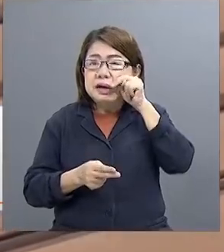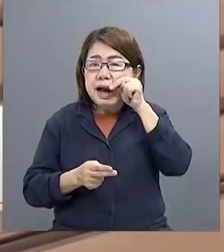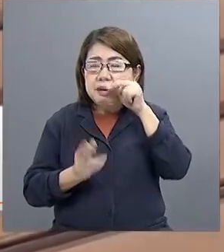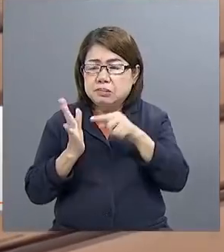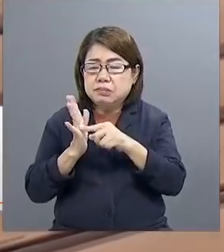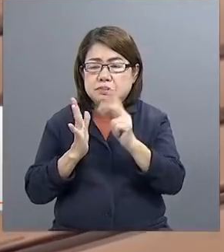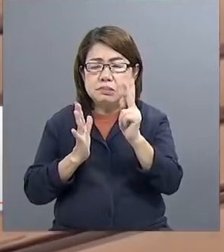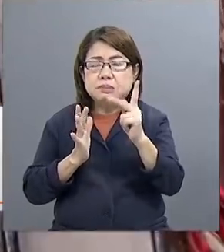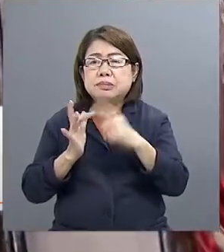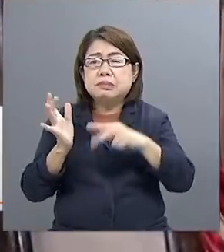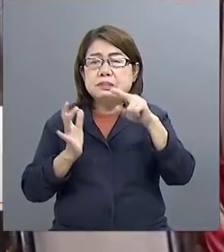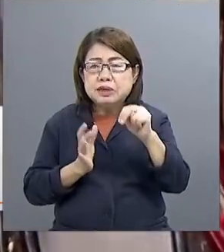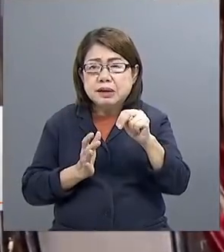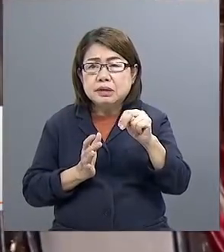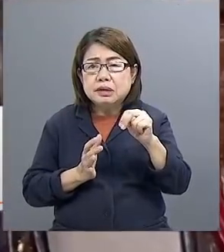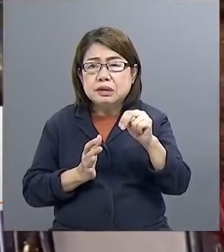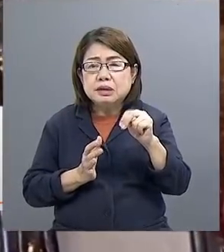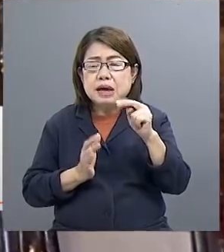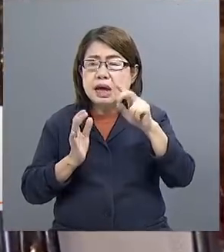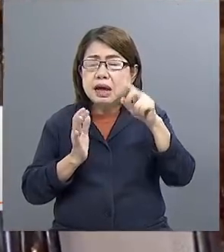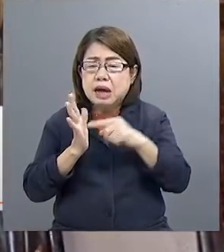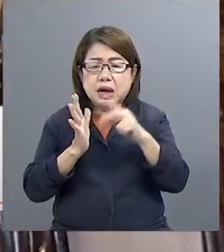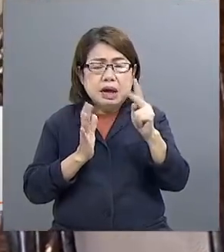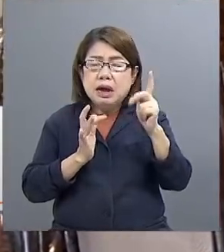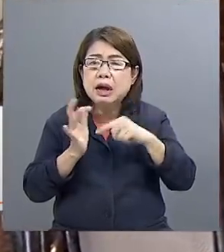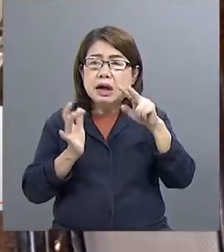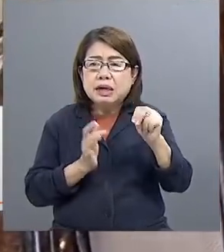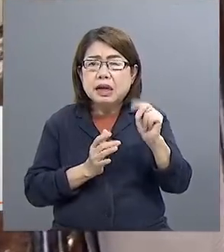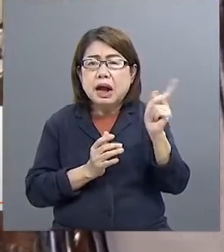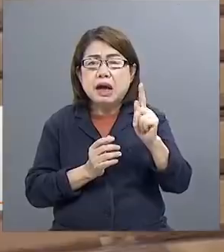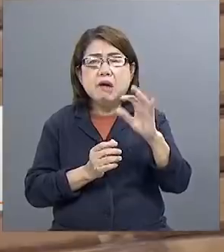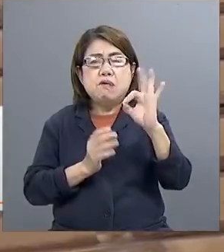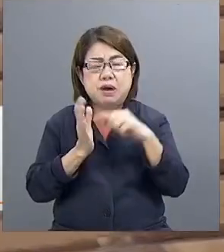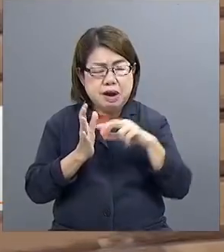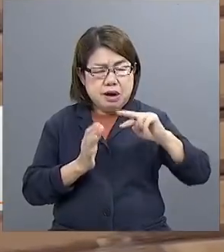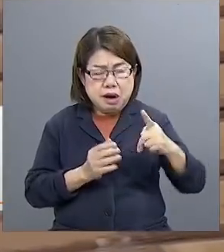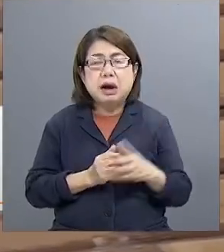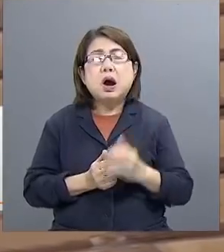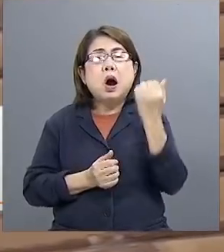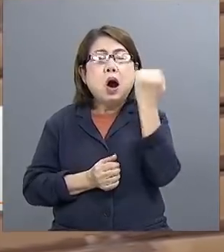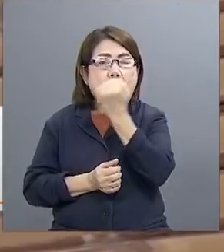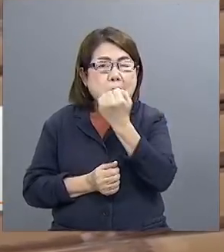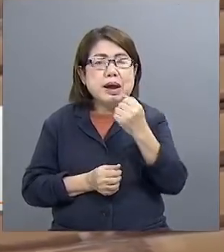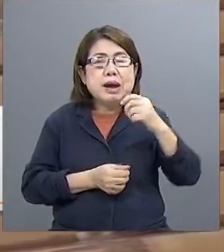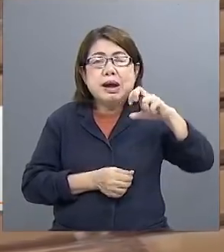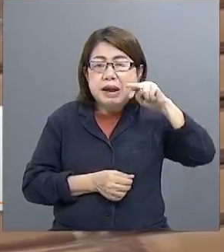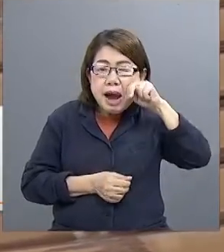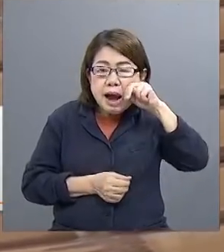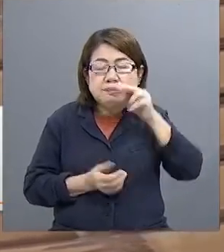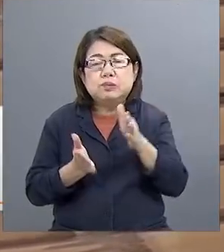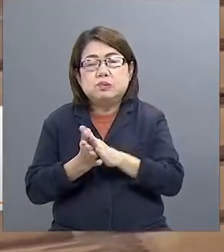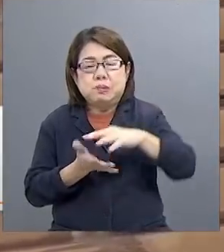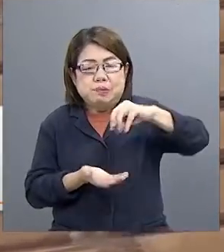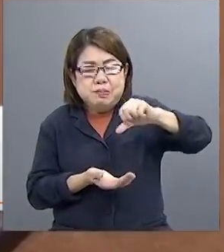ต้มจากแก่นฝางอ่าไปผสมกับน้ำเชื่อมที่ทำจากอ้อยน้ำมะนาวและเม็ดแมงลัก